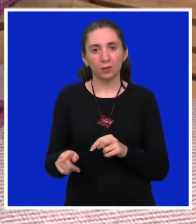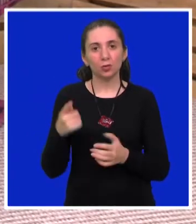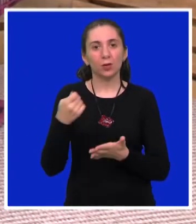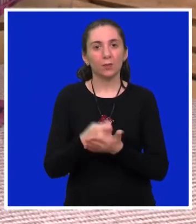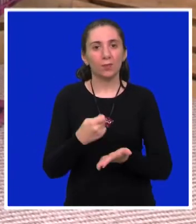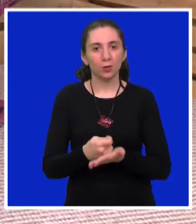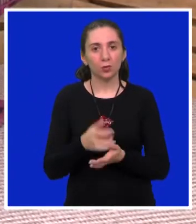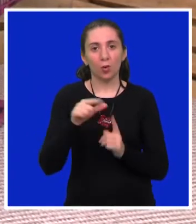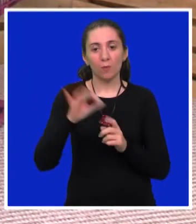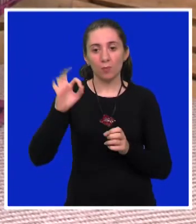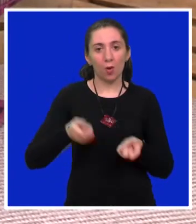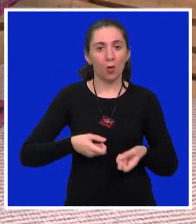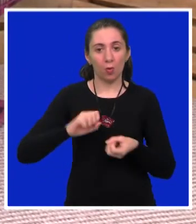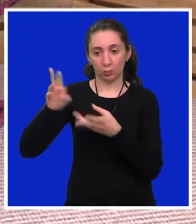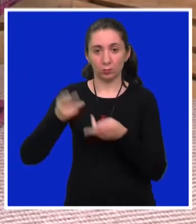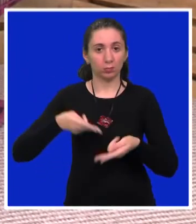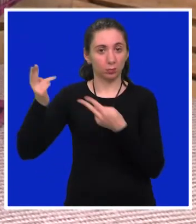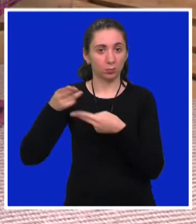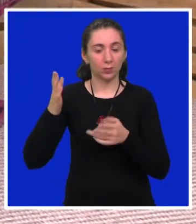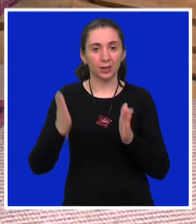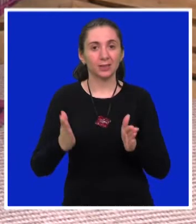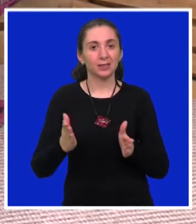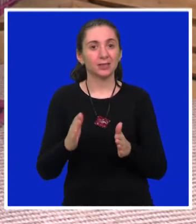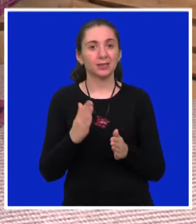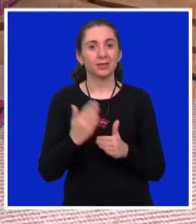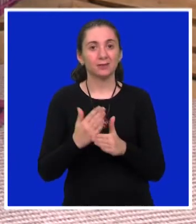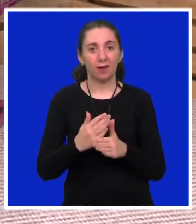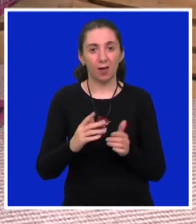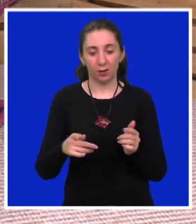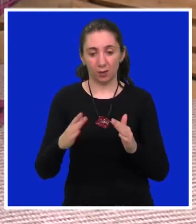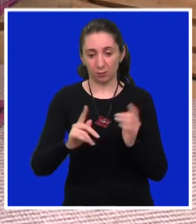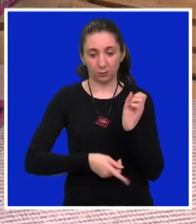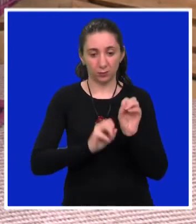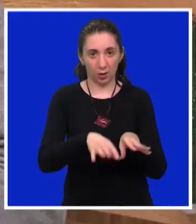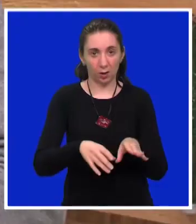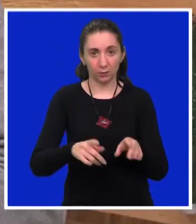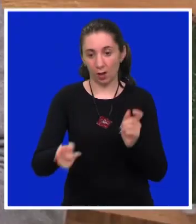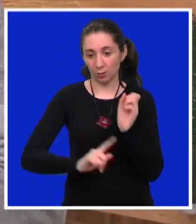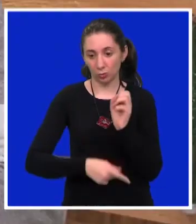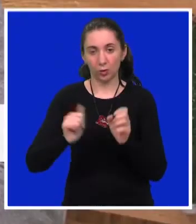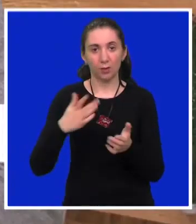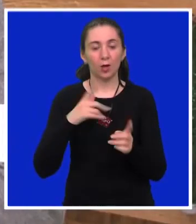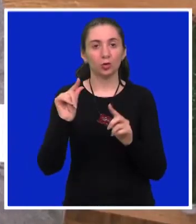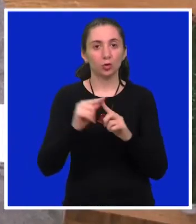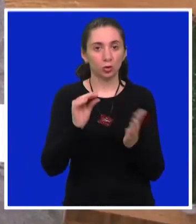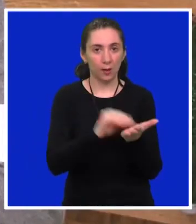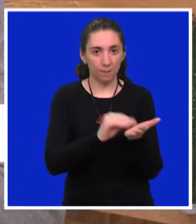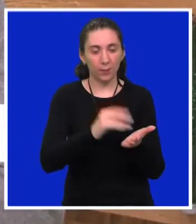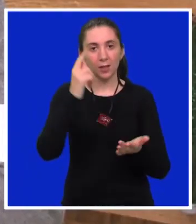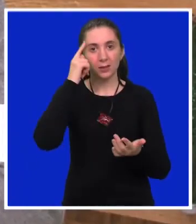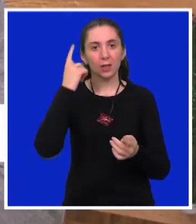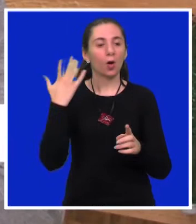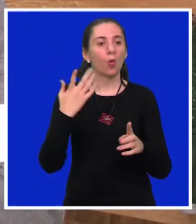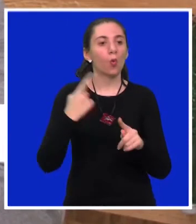dio će se plaćati po odvozu, znači po broju odvoza. Svaka kanta, odnosno kontejner je čipiran i znači se koliko puta